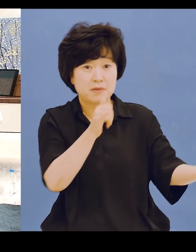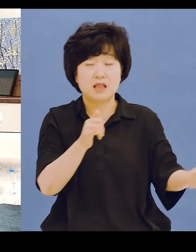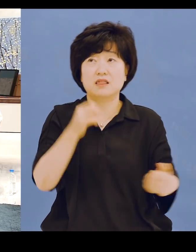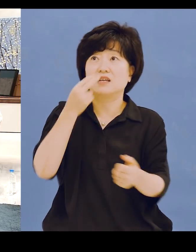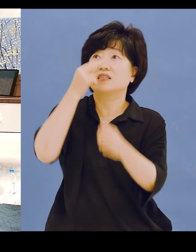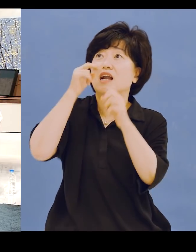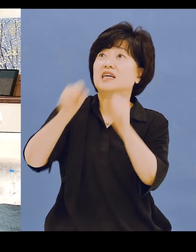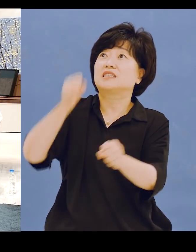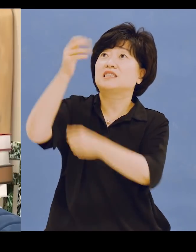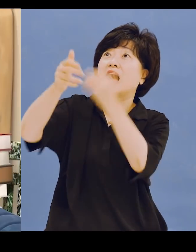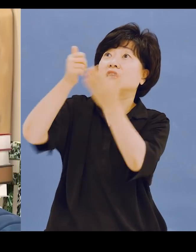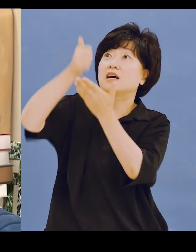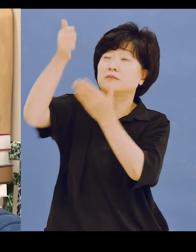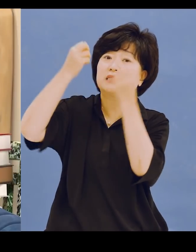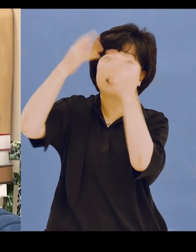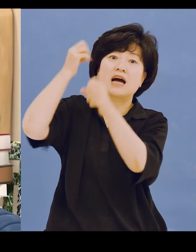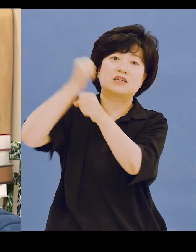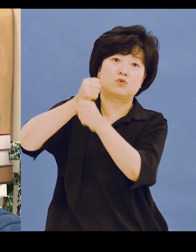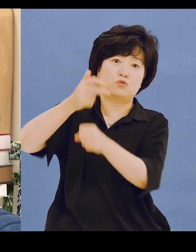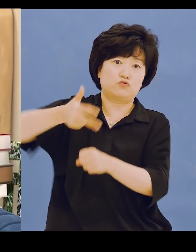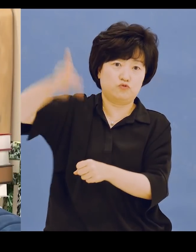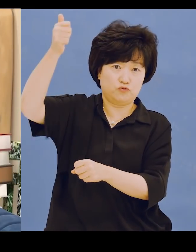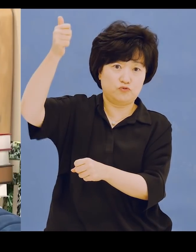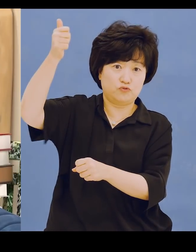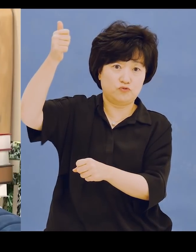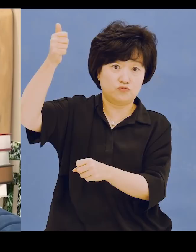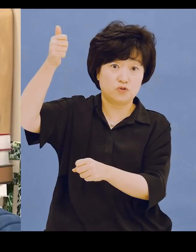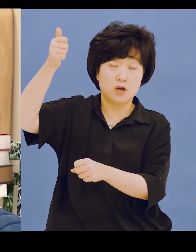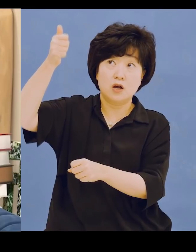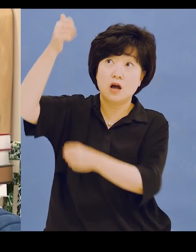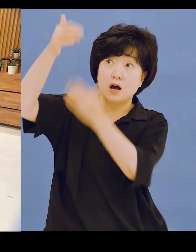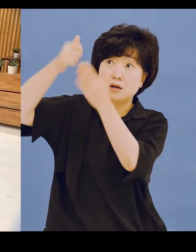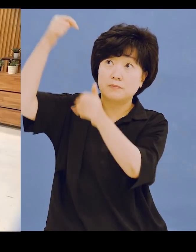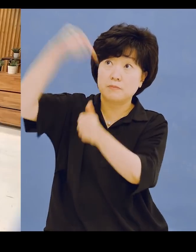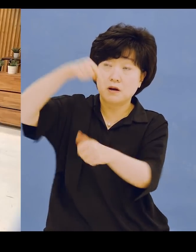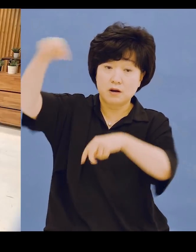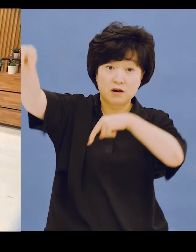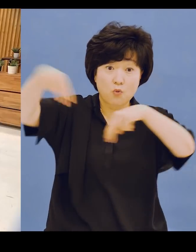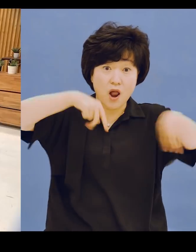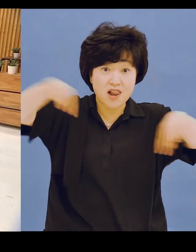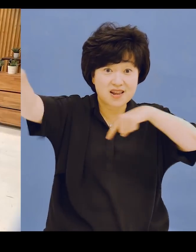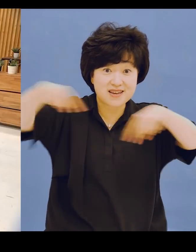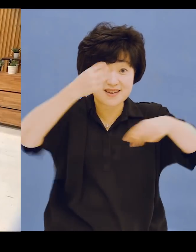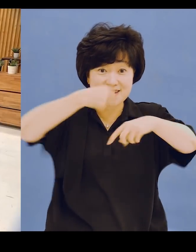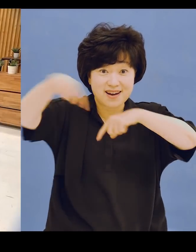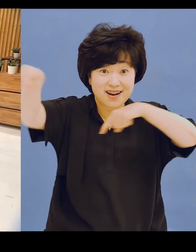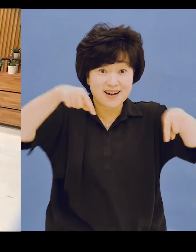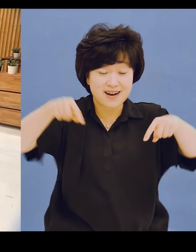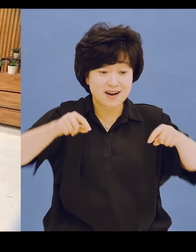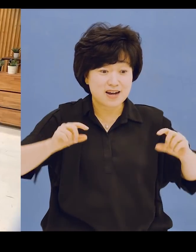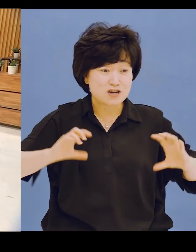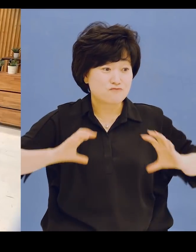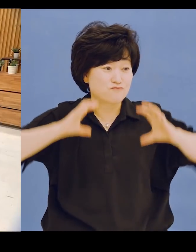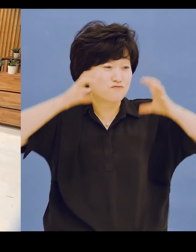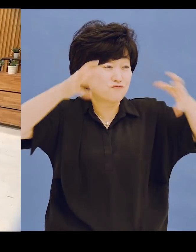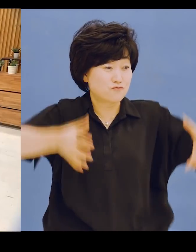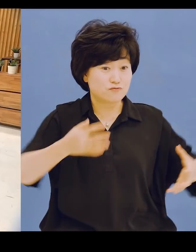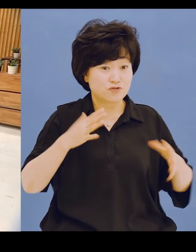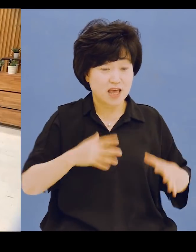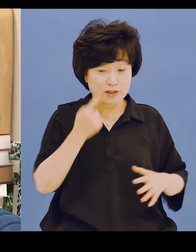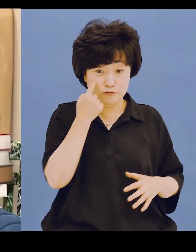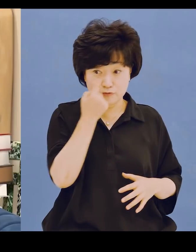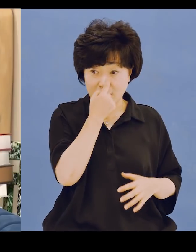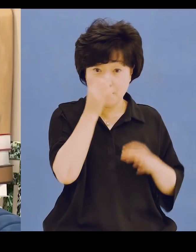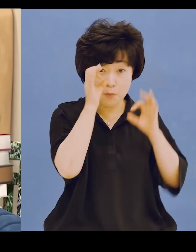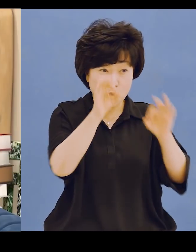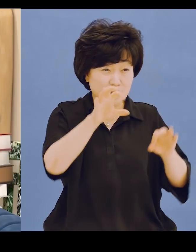선포하시잖아요. 네. 내가 왜? 지금 내 눈에 보이는 모든 것이 살아 움직이잖아요. 우주도 살아 움직이고 네. 나도 호흡하고